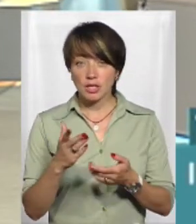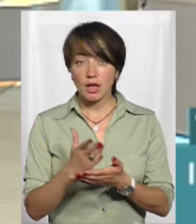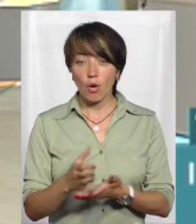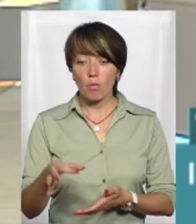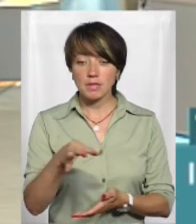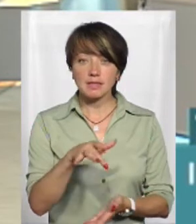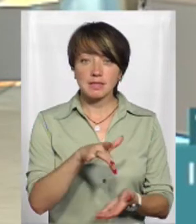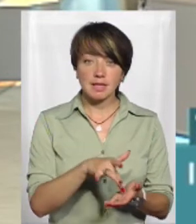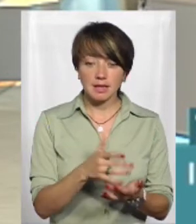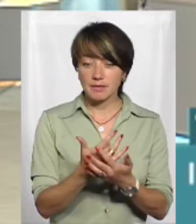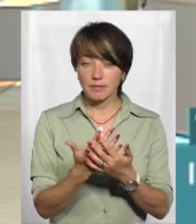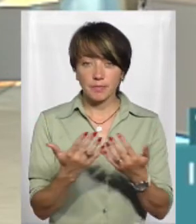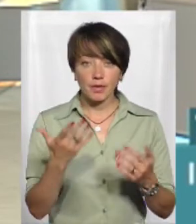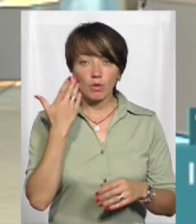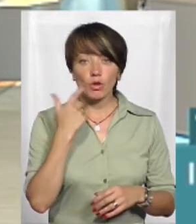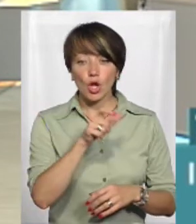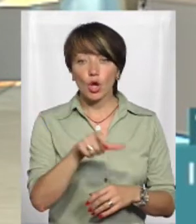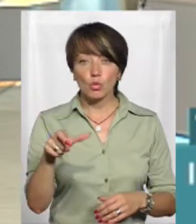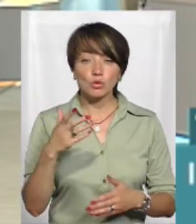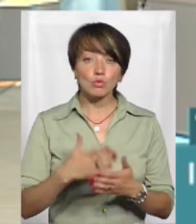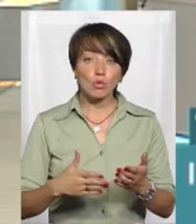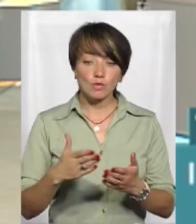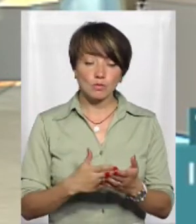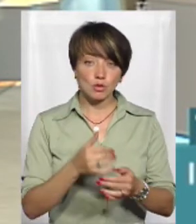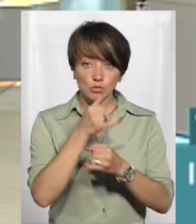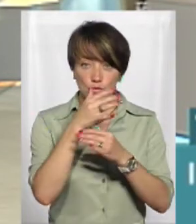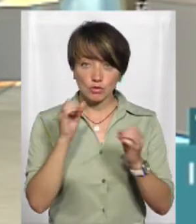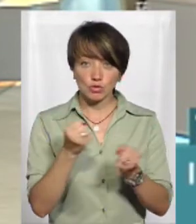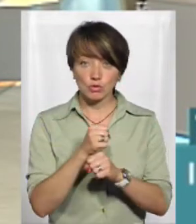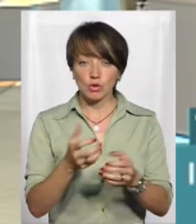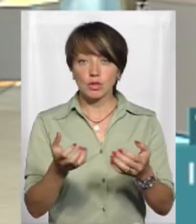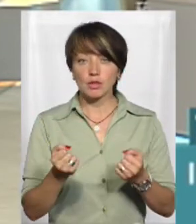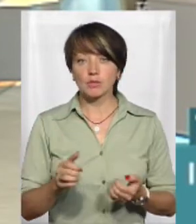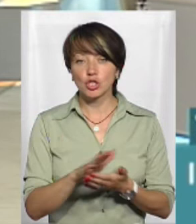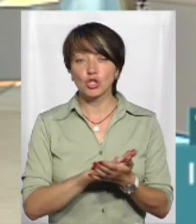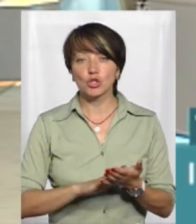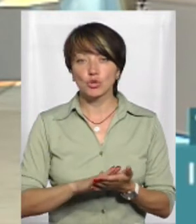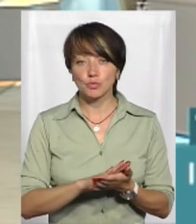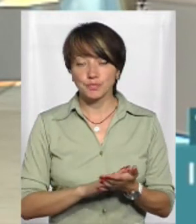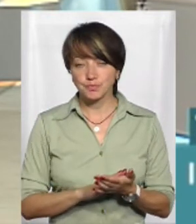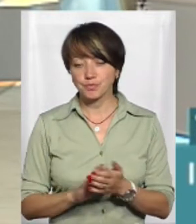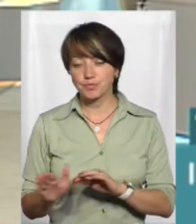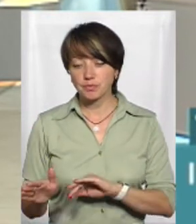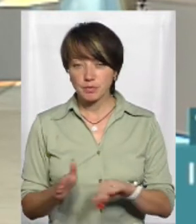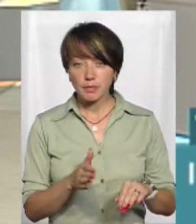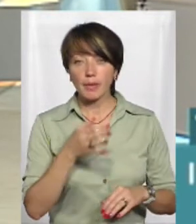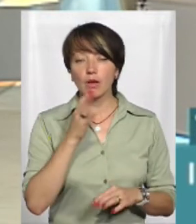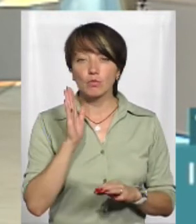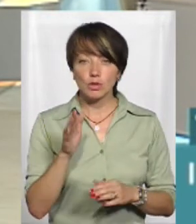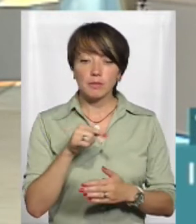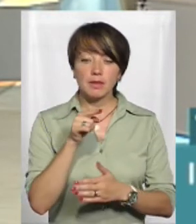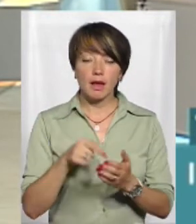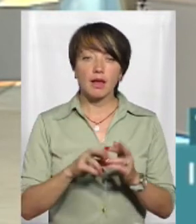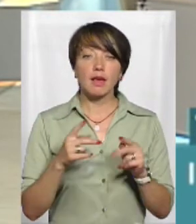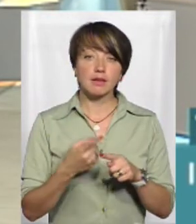центрів, менших, більших, коли люди взагалі не можуть отримати нічого. Ну, ми ще торкнемося питання, як же це зробити. А я